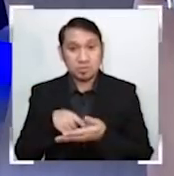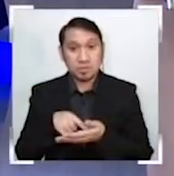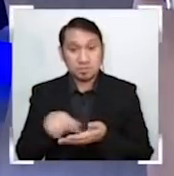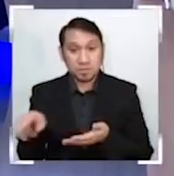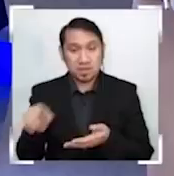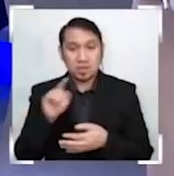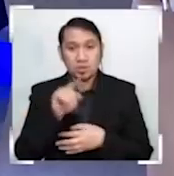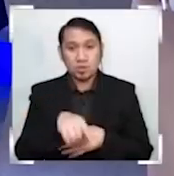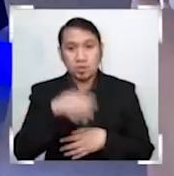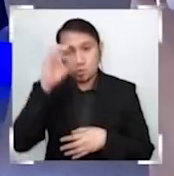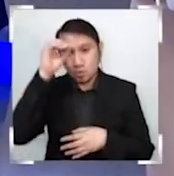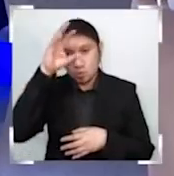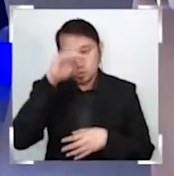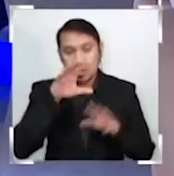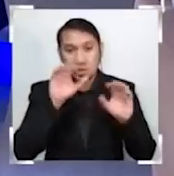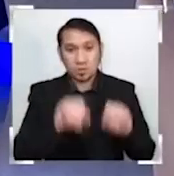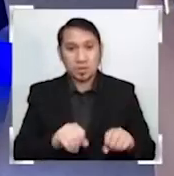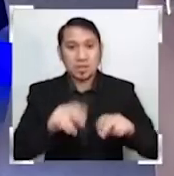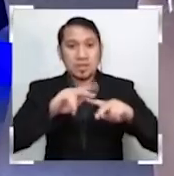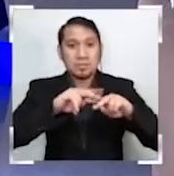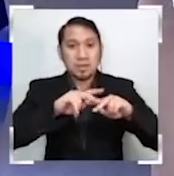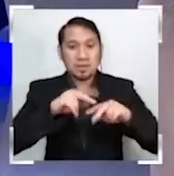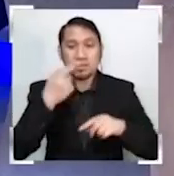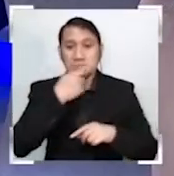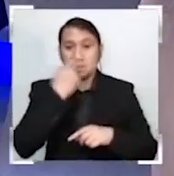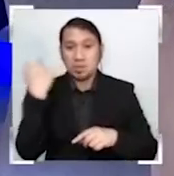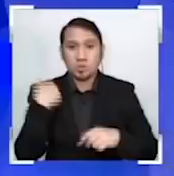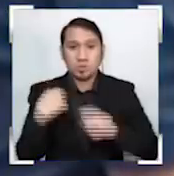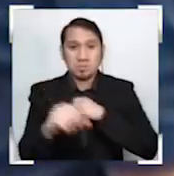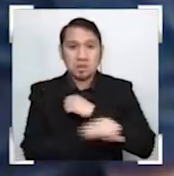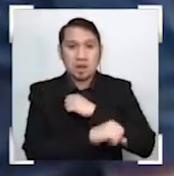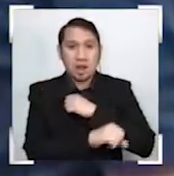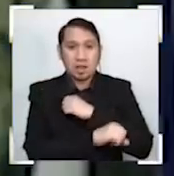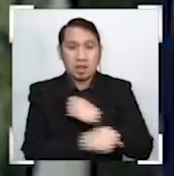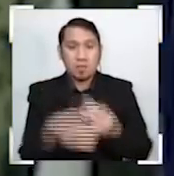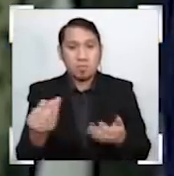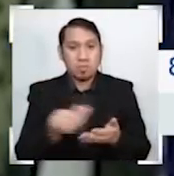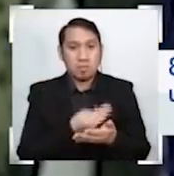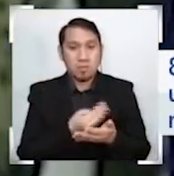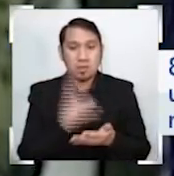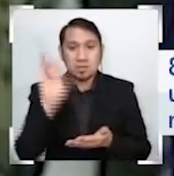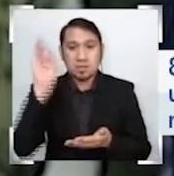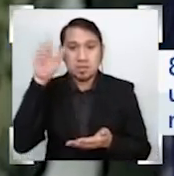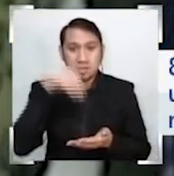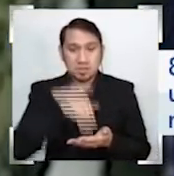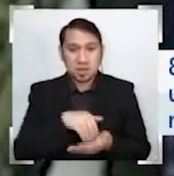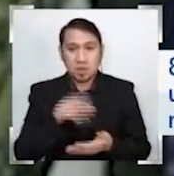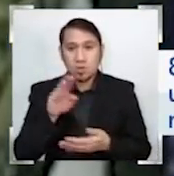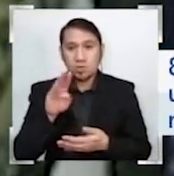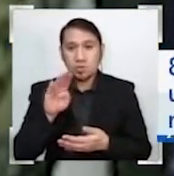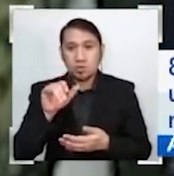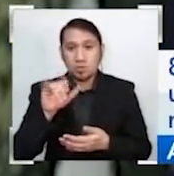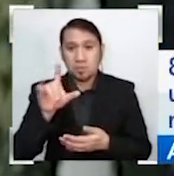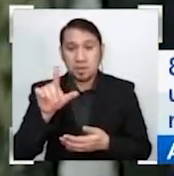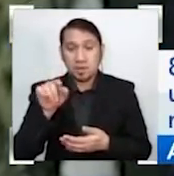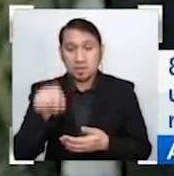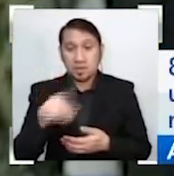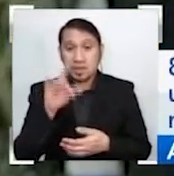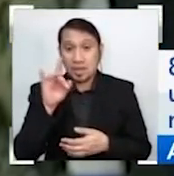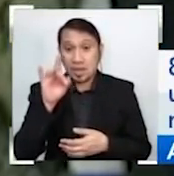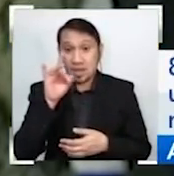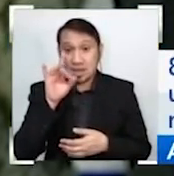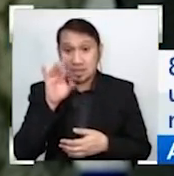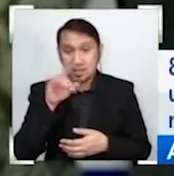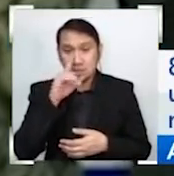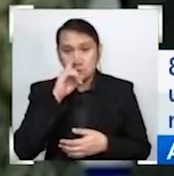sa Asingan, Pangasinan dahil umano sa pagnanakaw ng mangga. 6,000 pesos ang bail ng 80-year-old na si Leonardo